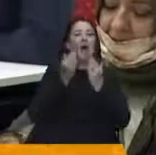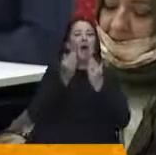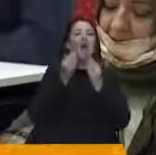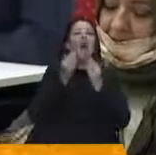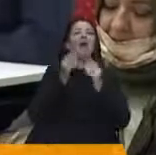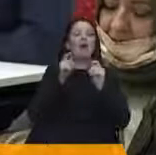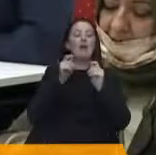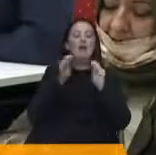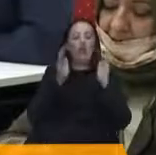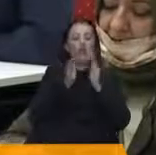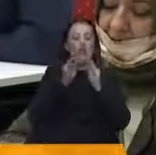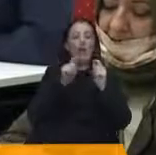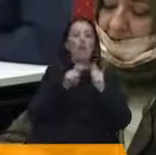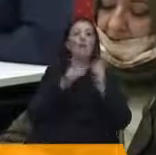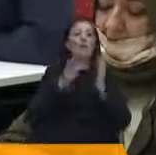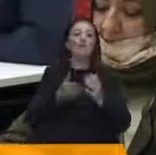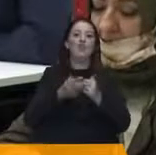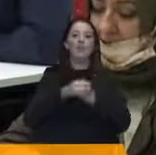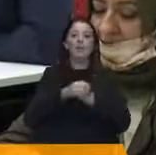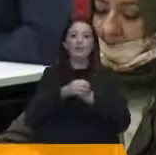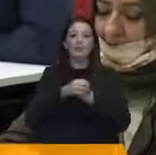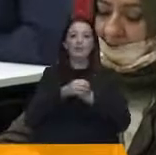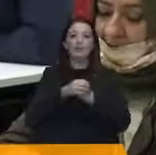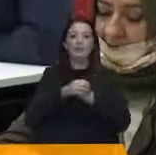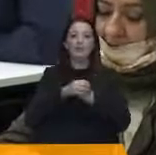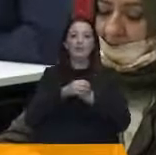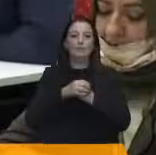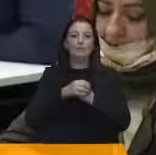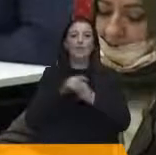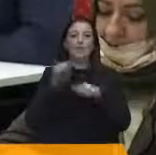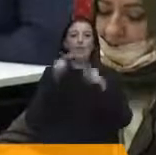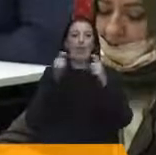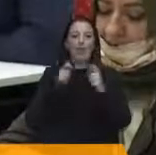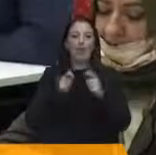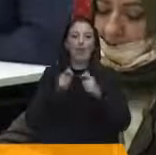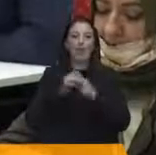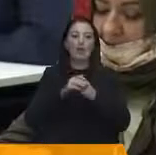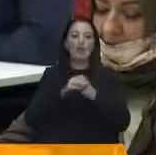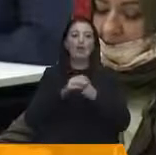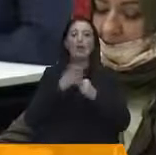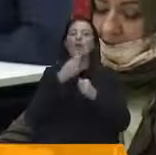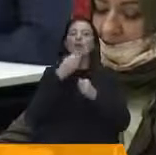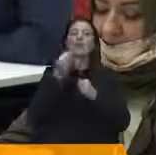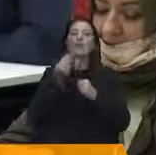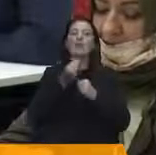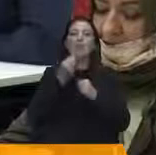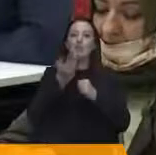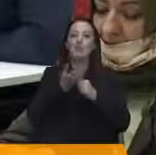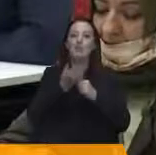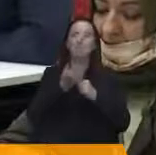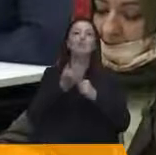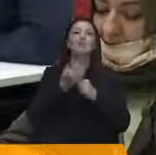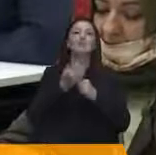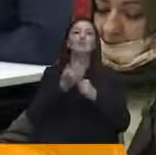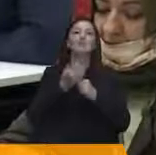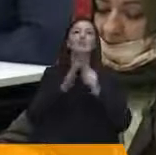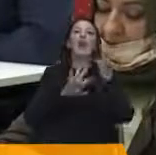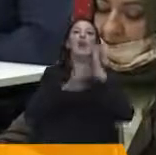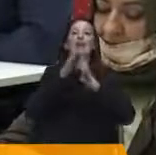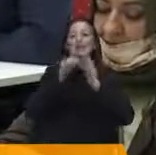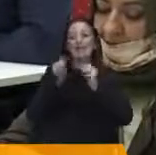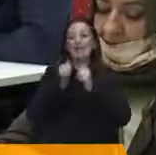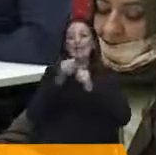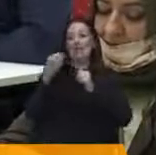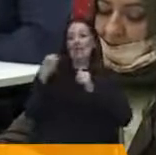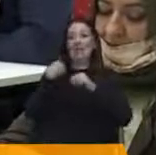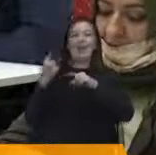yapılacak. Oradaki gençlerimizin, çayırda değil, çayırın yanında yeni